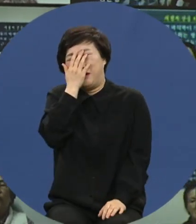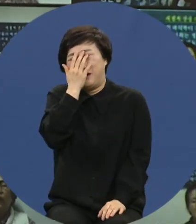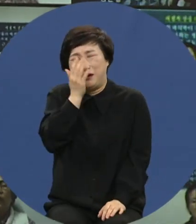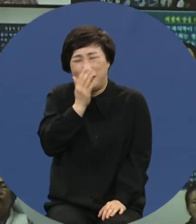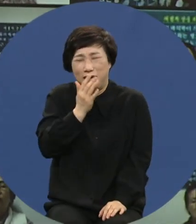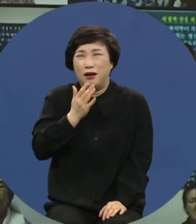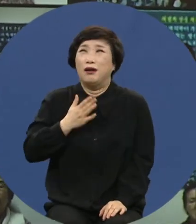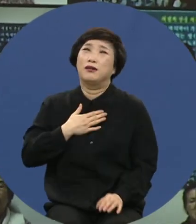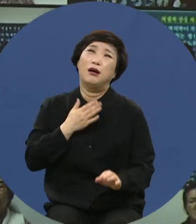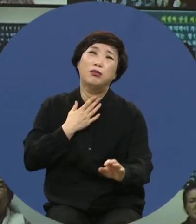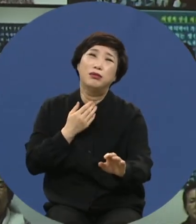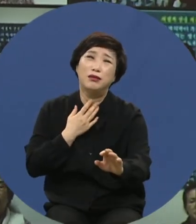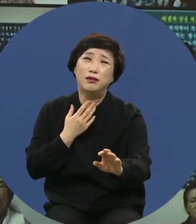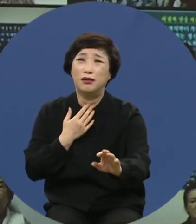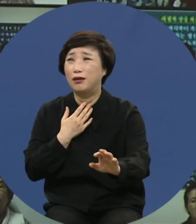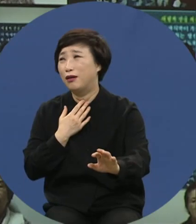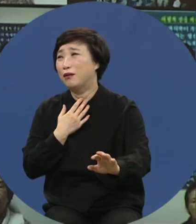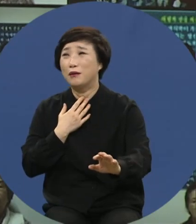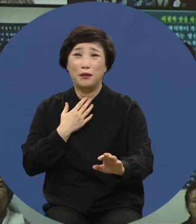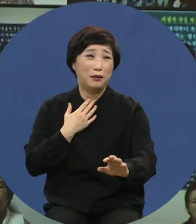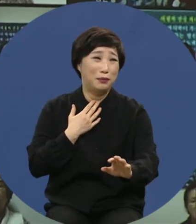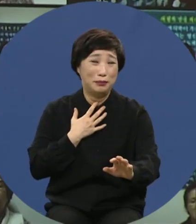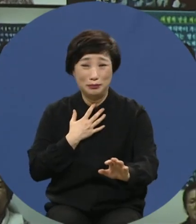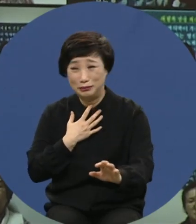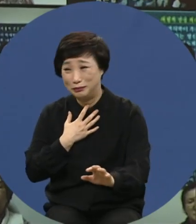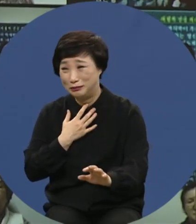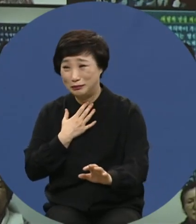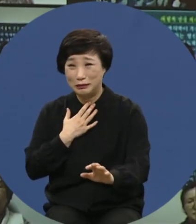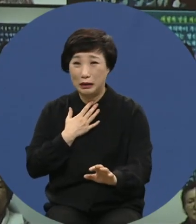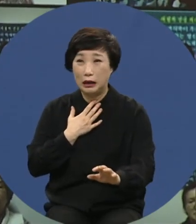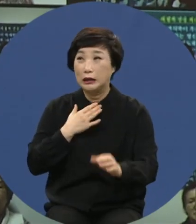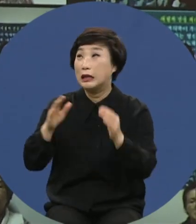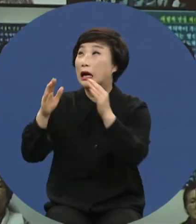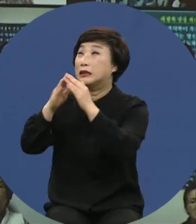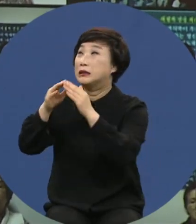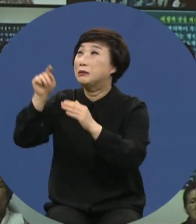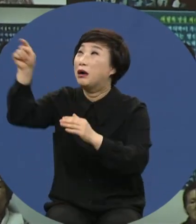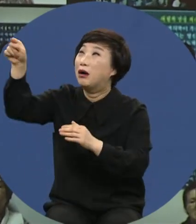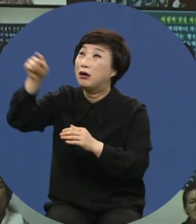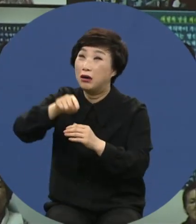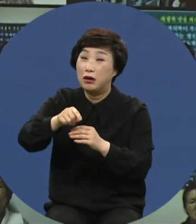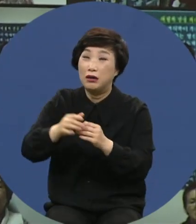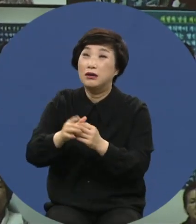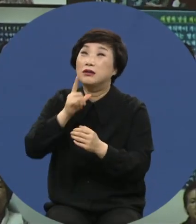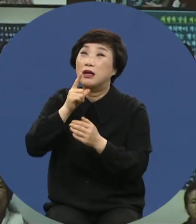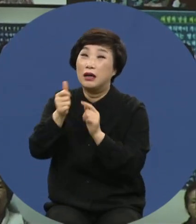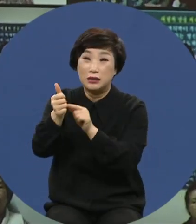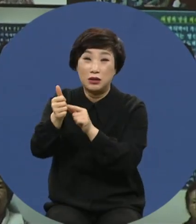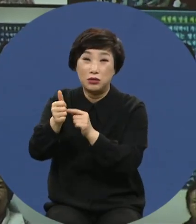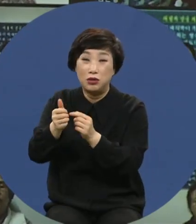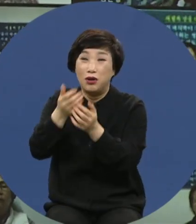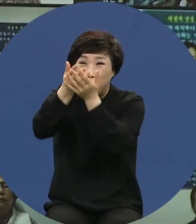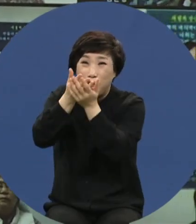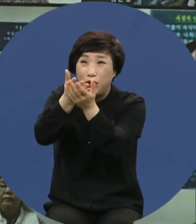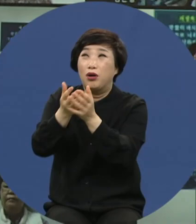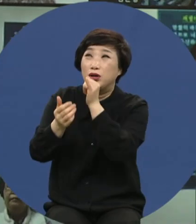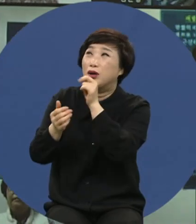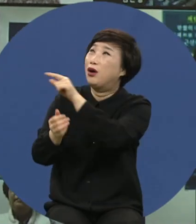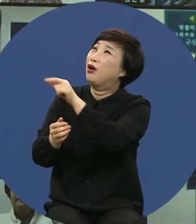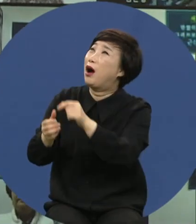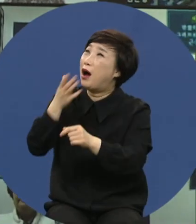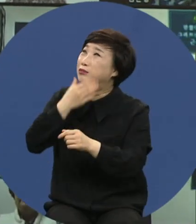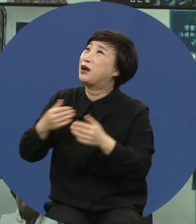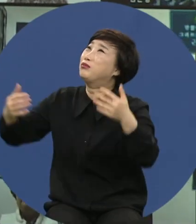내가 목이 말로 견딜 수가 없어요. 내 집어도 얻어먹던 그 지다다로 아브라함 품에